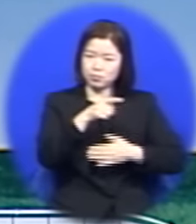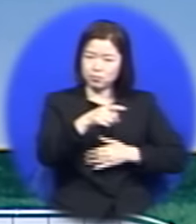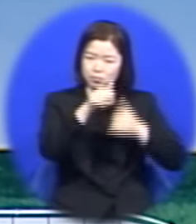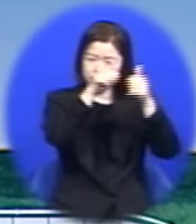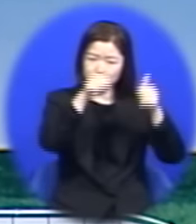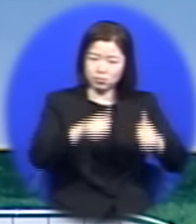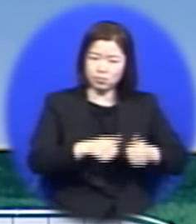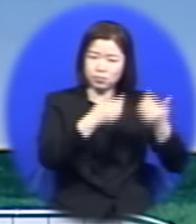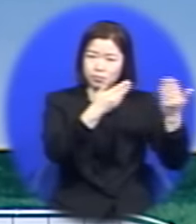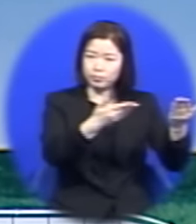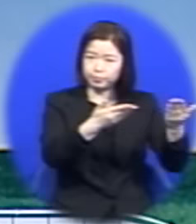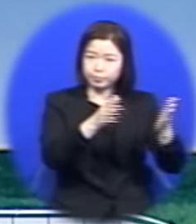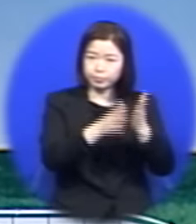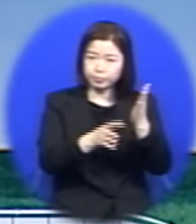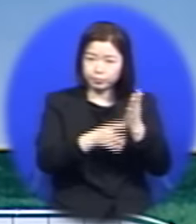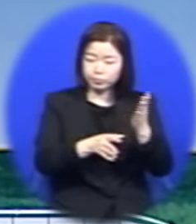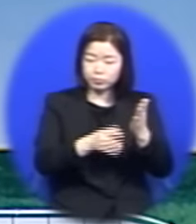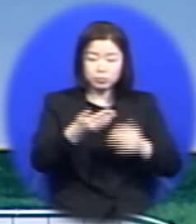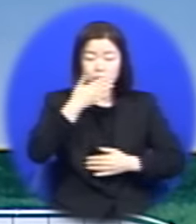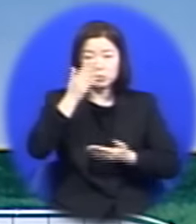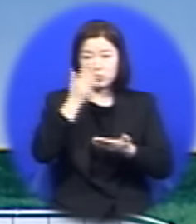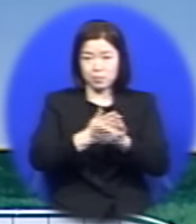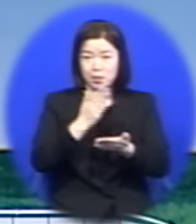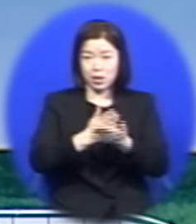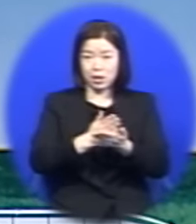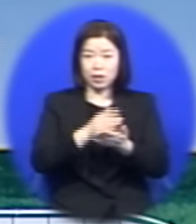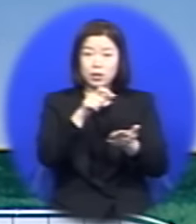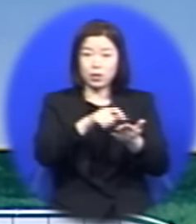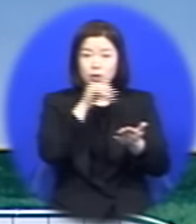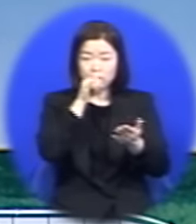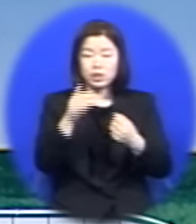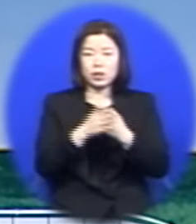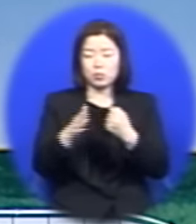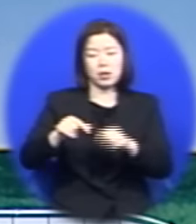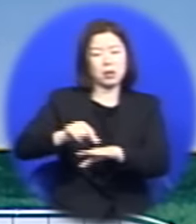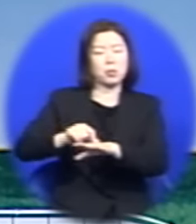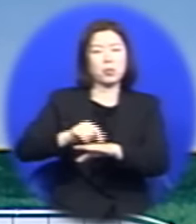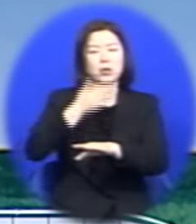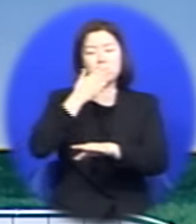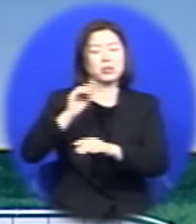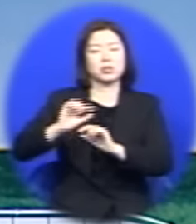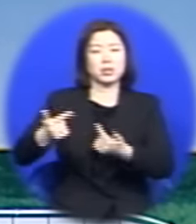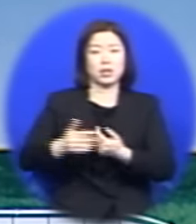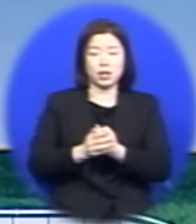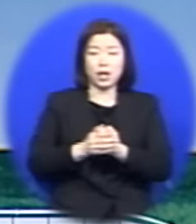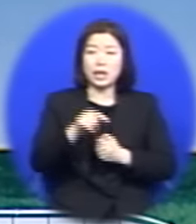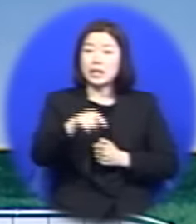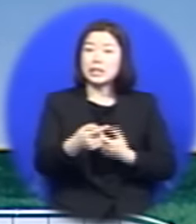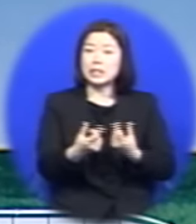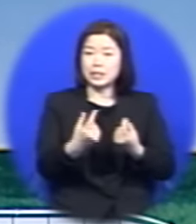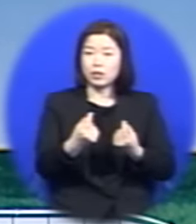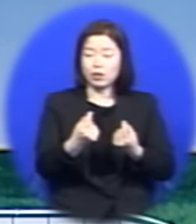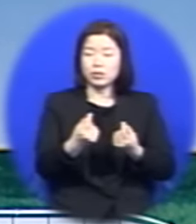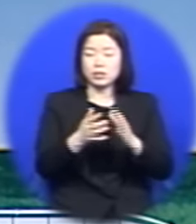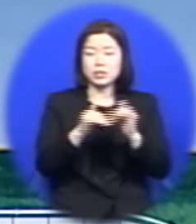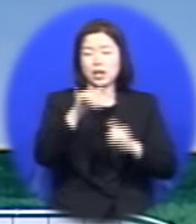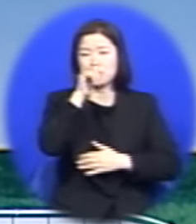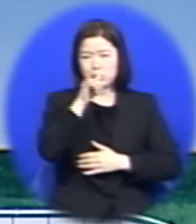우상에게 바친 제물을 먹지 말라고 했으니 고기는 일체를 먹지 않겠다. 그런 분이 있었어요. 예수를